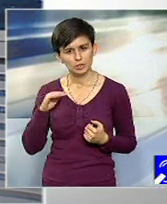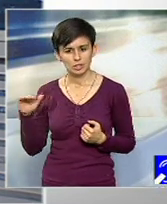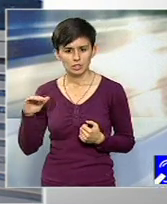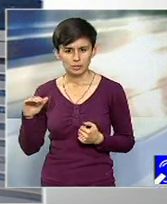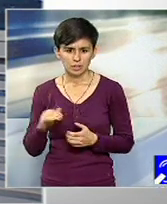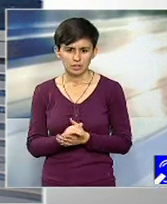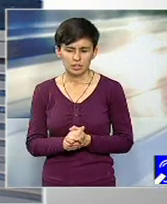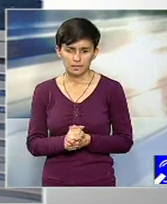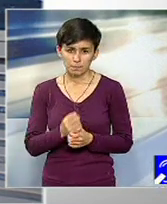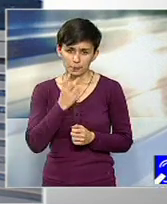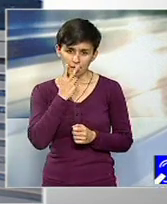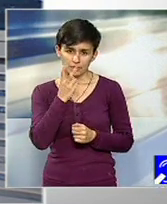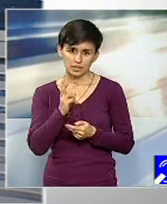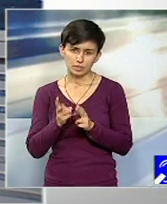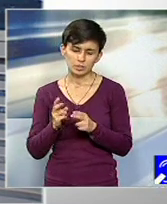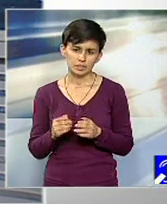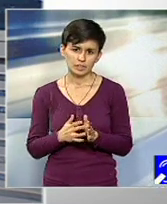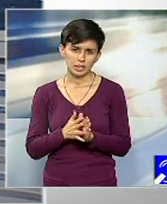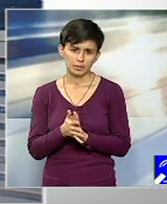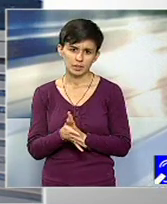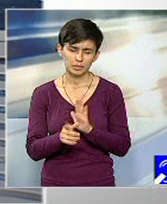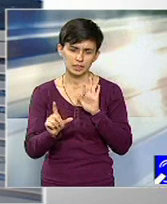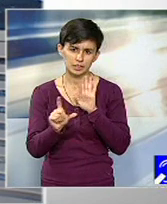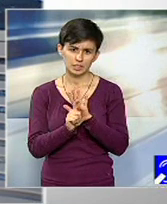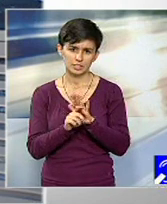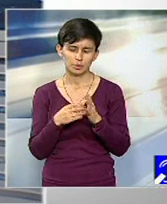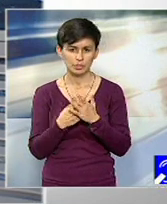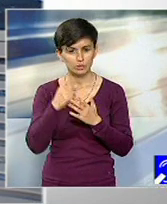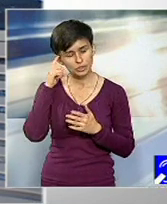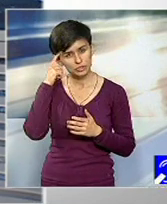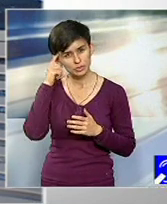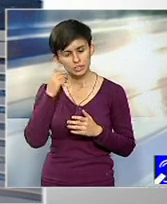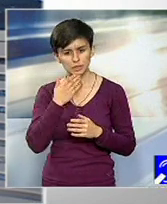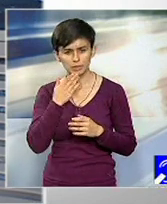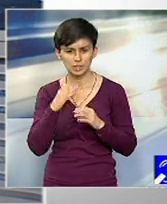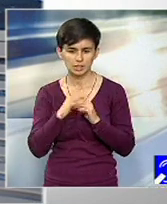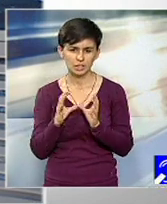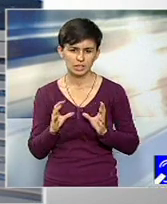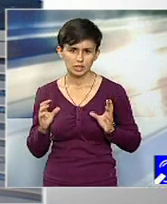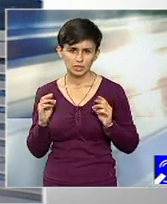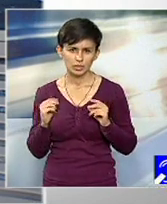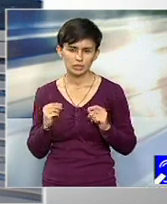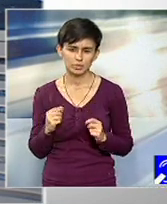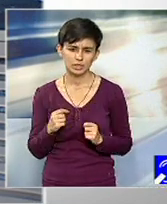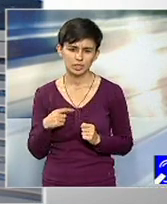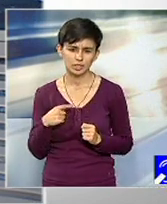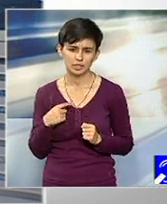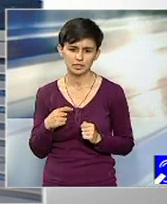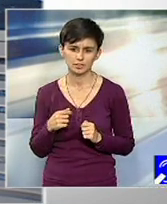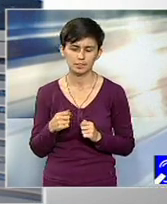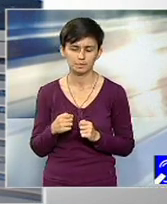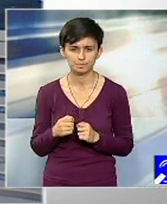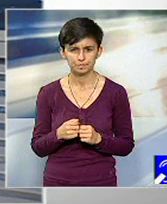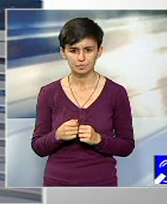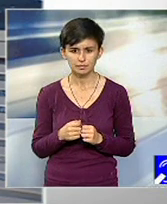Acum să vedem și cum va fi implementată legea, pentru că noi știm că, din păcate, în România și violența domestică este probabil incriminată prin